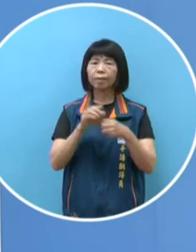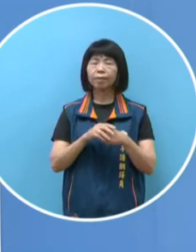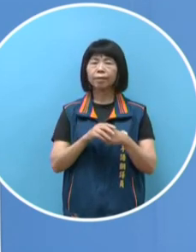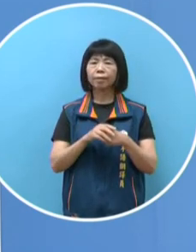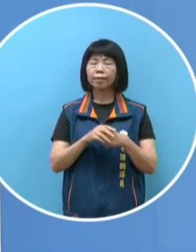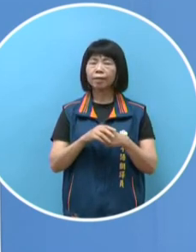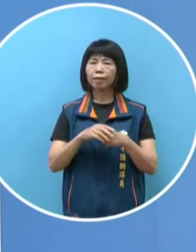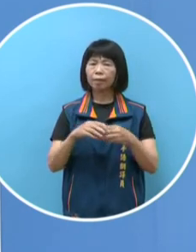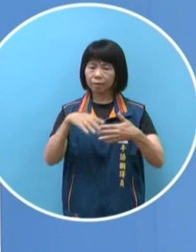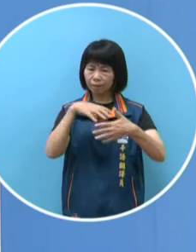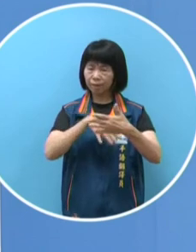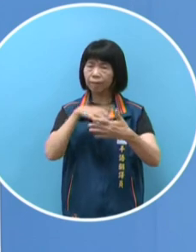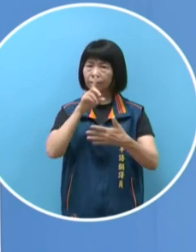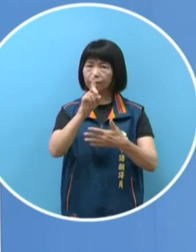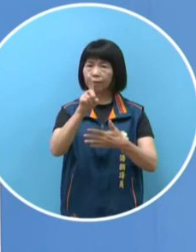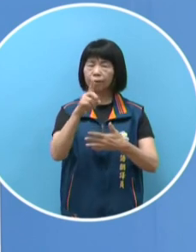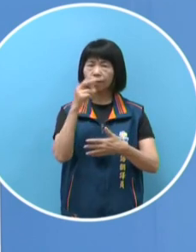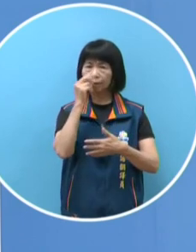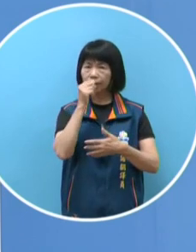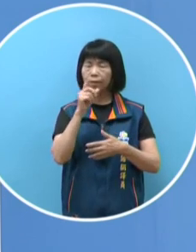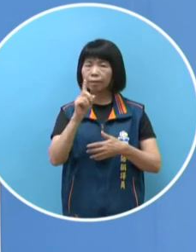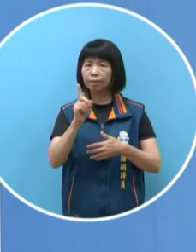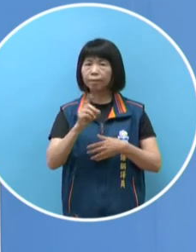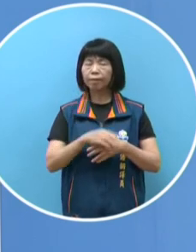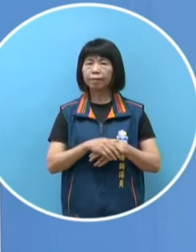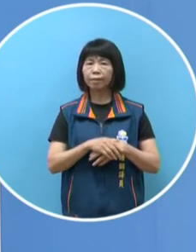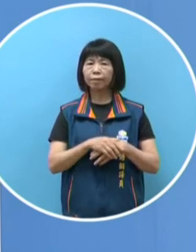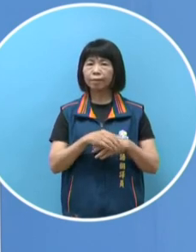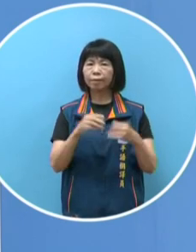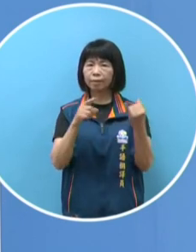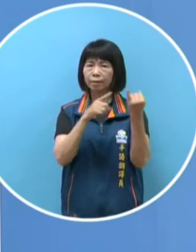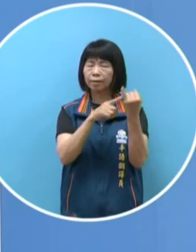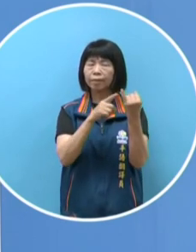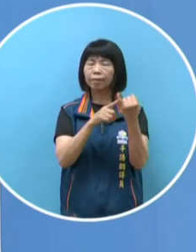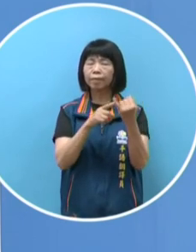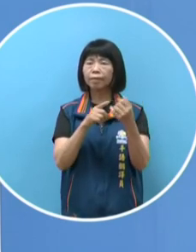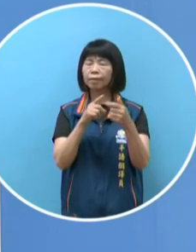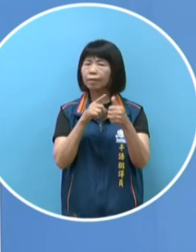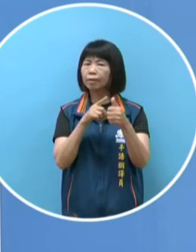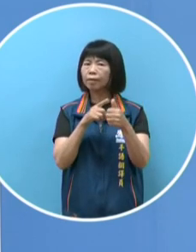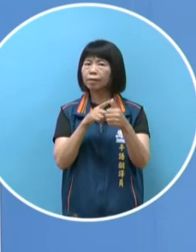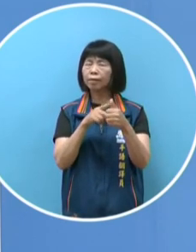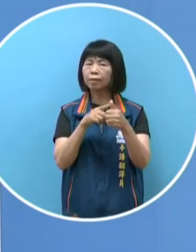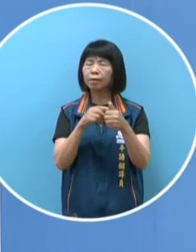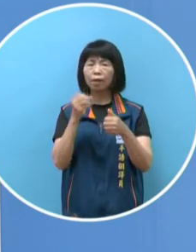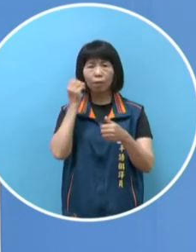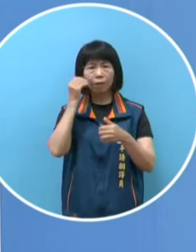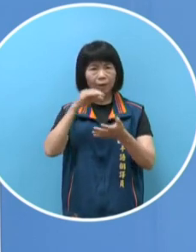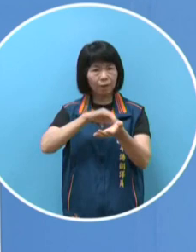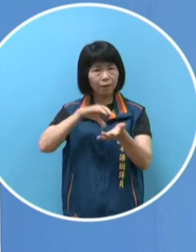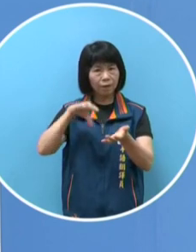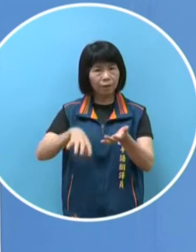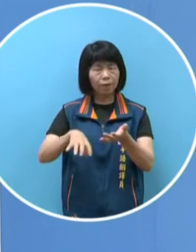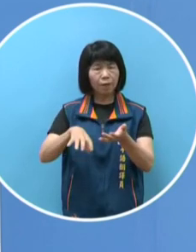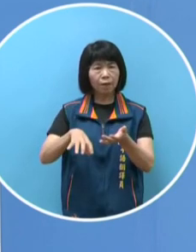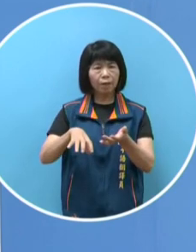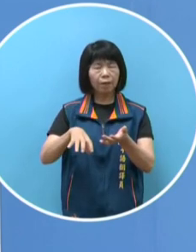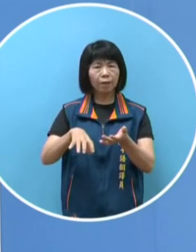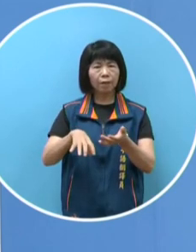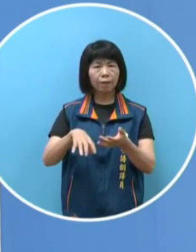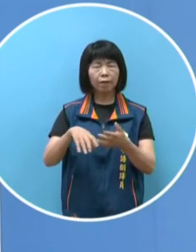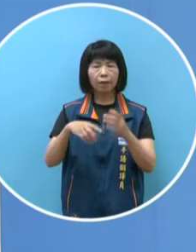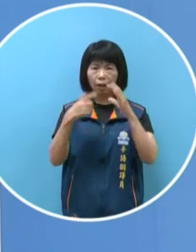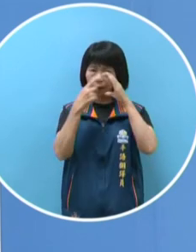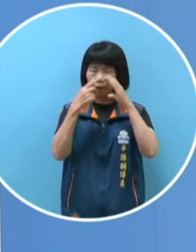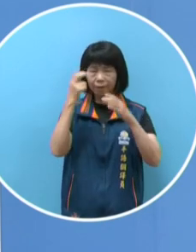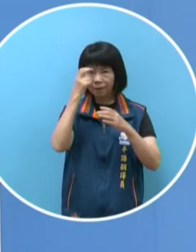其中有一位是比较特别，是这个个案在我们的布里花莲医院做这个所谓的采检的